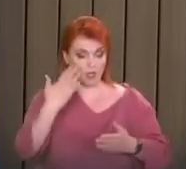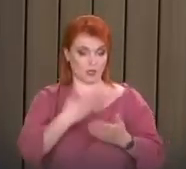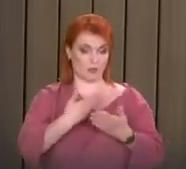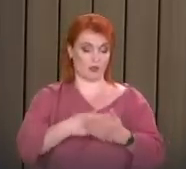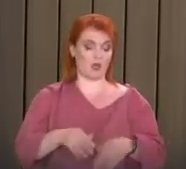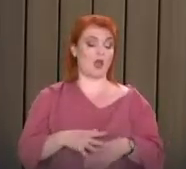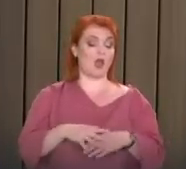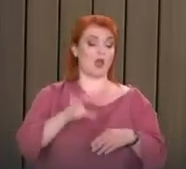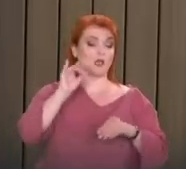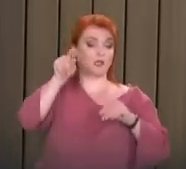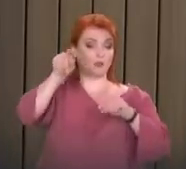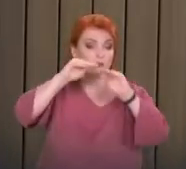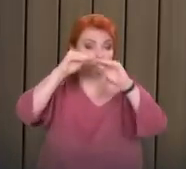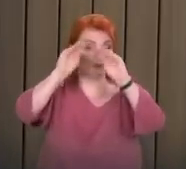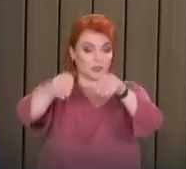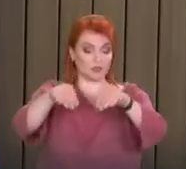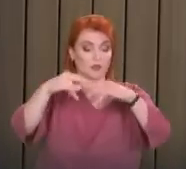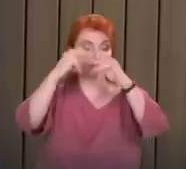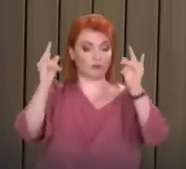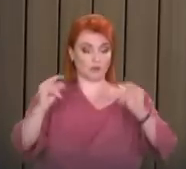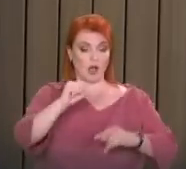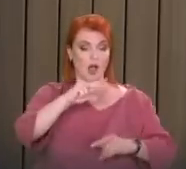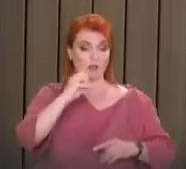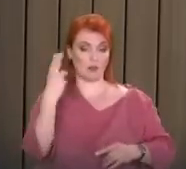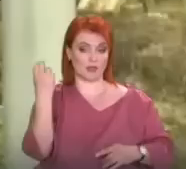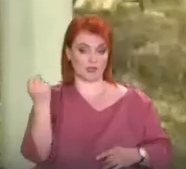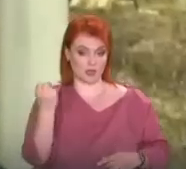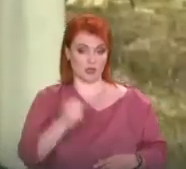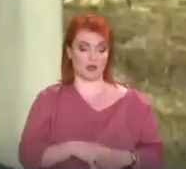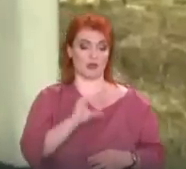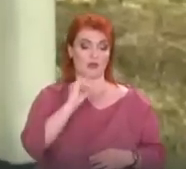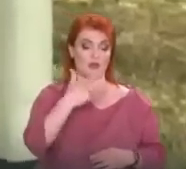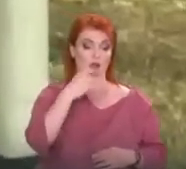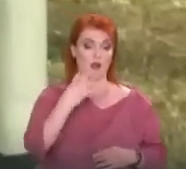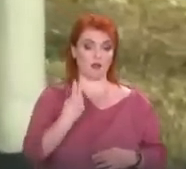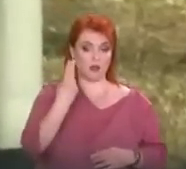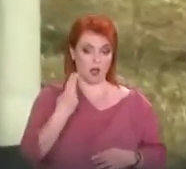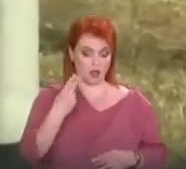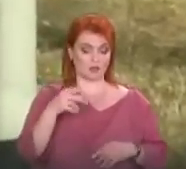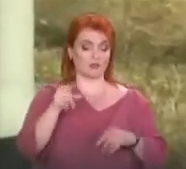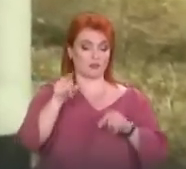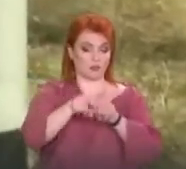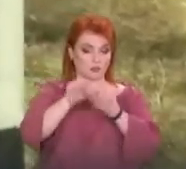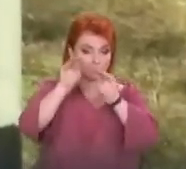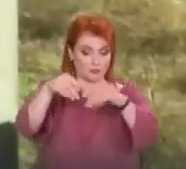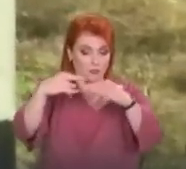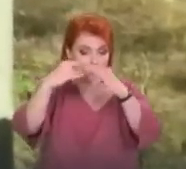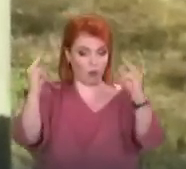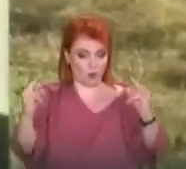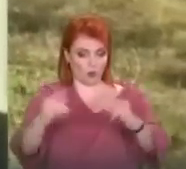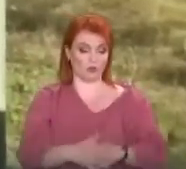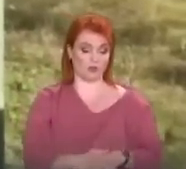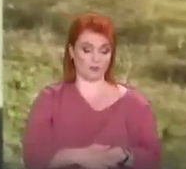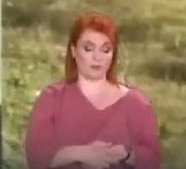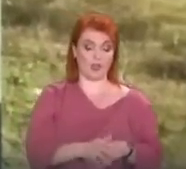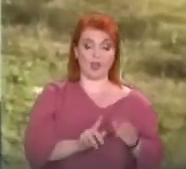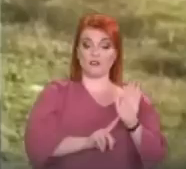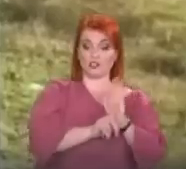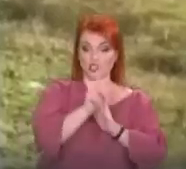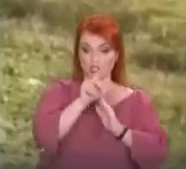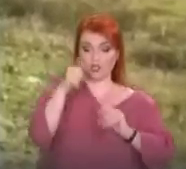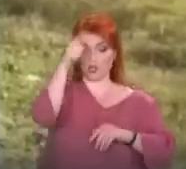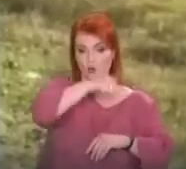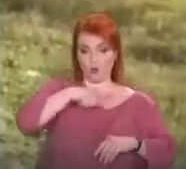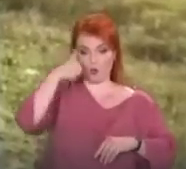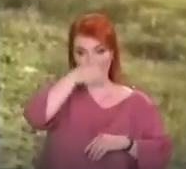dotarea infrastructurii vamale pentru podul de la Giurgiuleș-Galați. Potrivit Biroului Național de Statistică, în primele 3 luni ale anului au